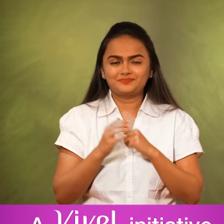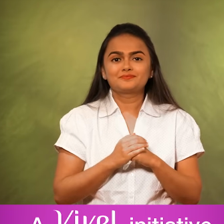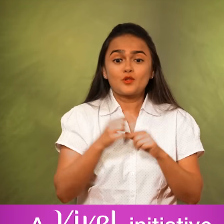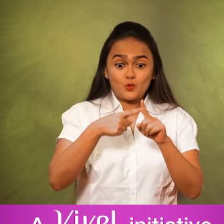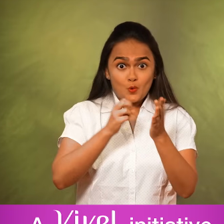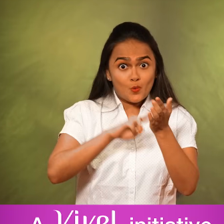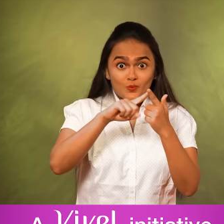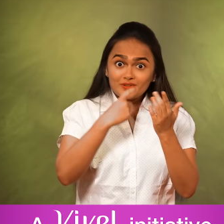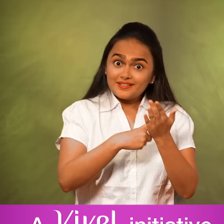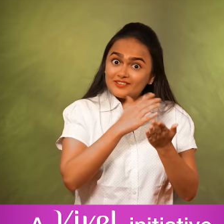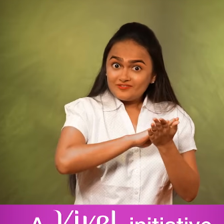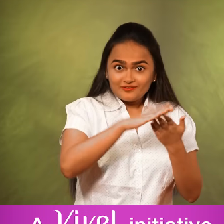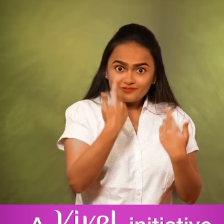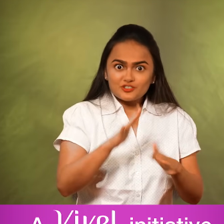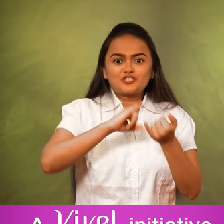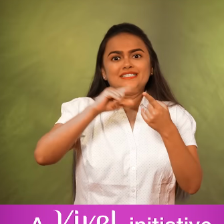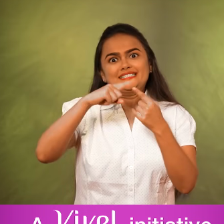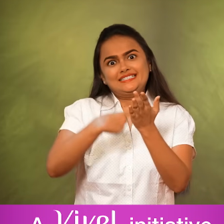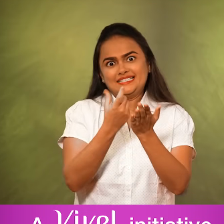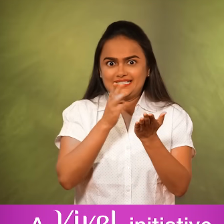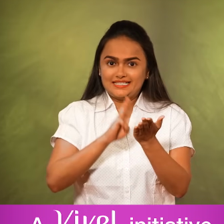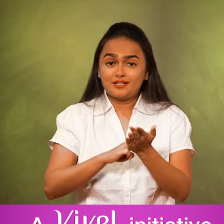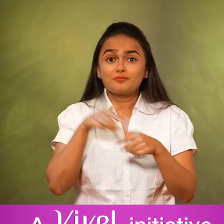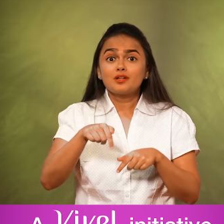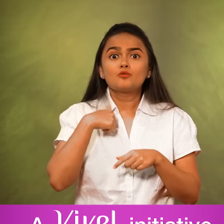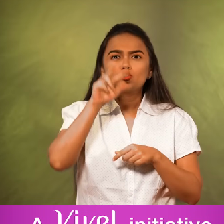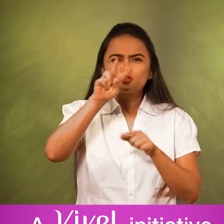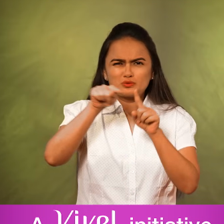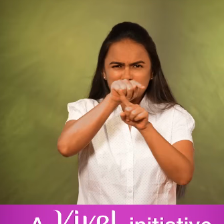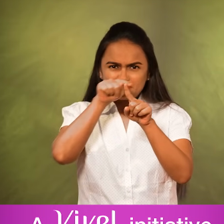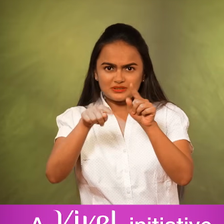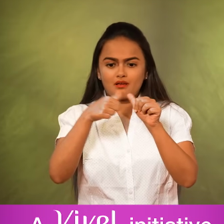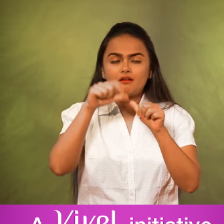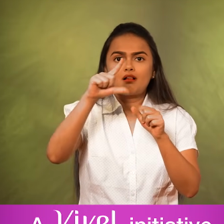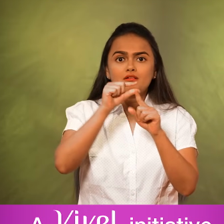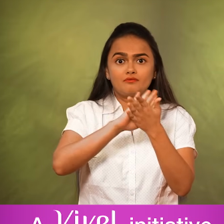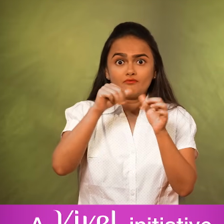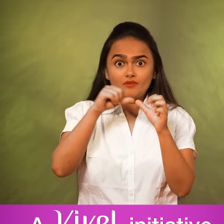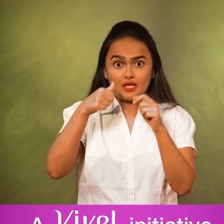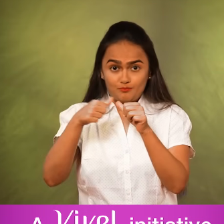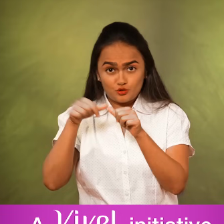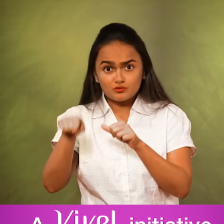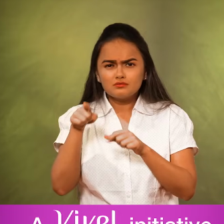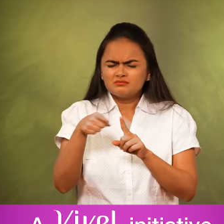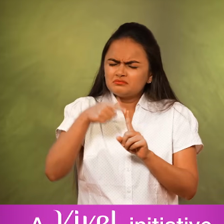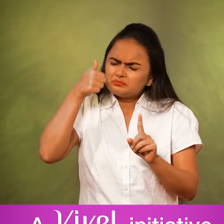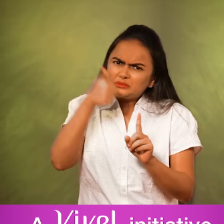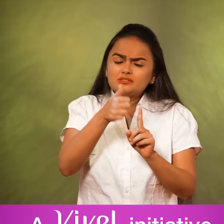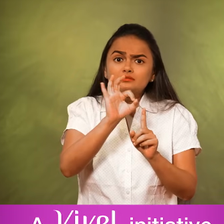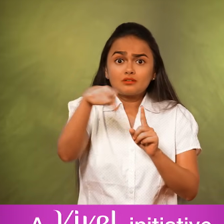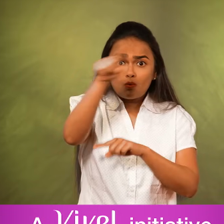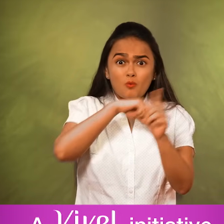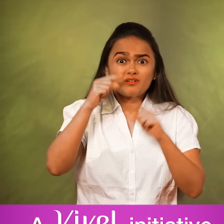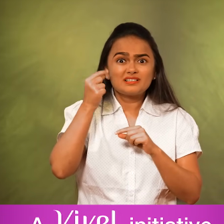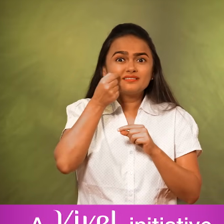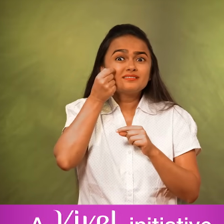आती है उसकी बारी। आफ्टर टोनर नाउ कम्स सीरम एंड आई एम यूजिंग 2% अल्फा अब्यूटीन। इट इज बेस्ट